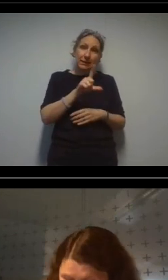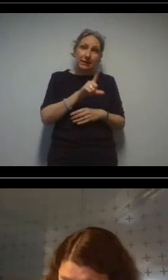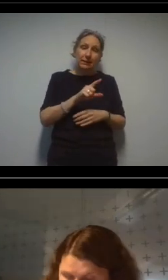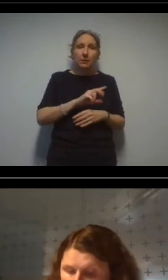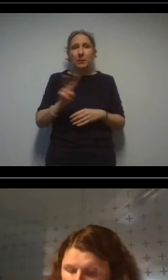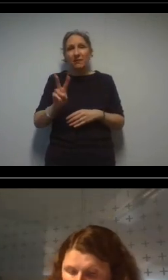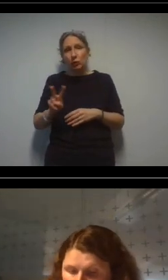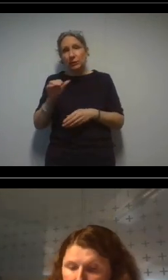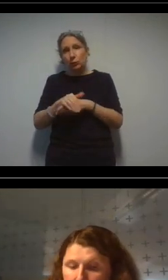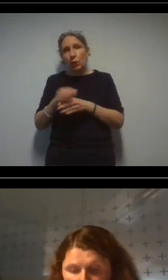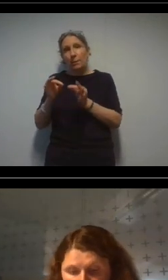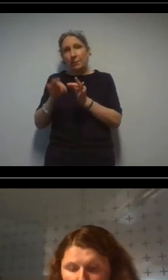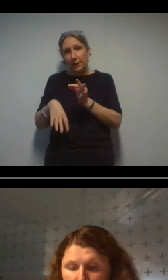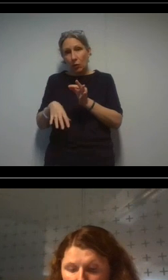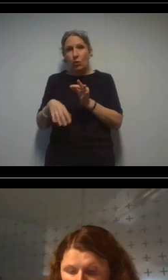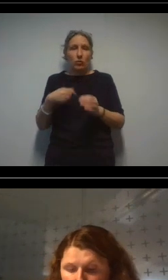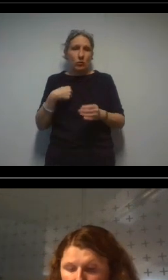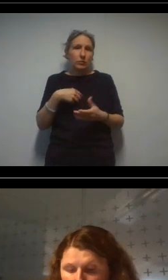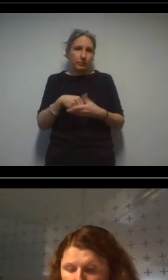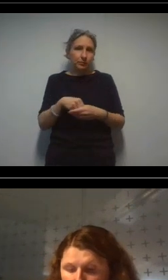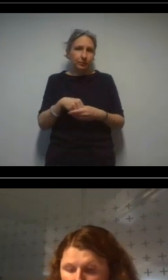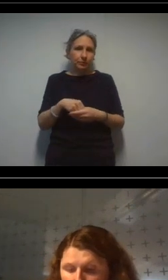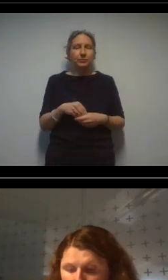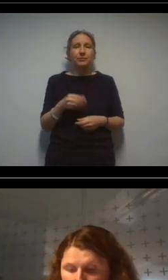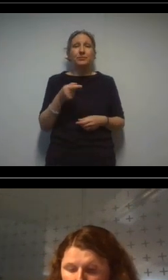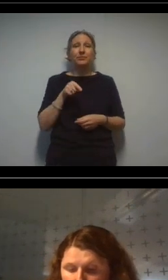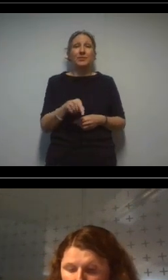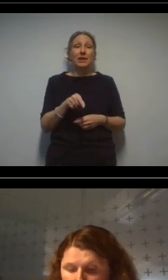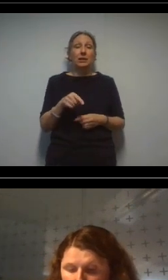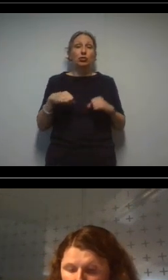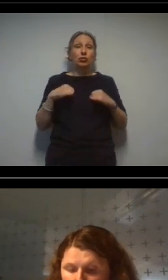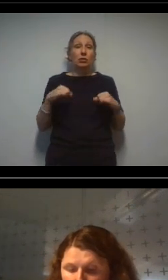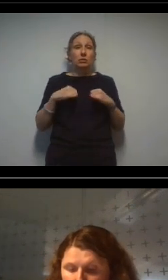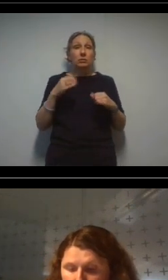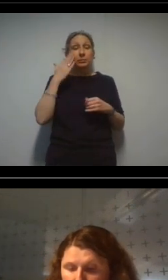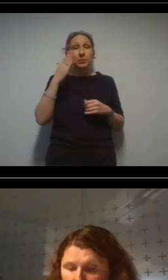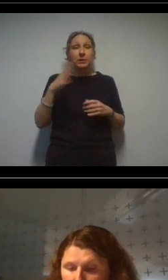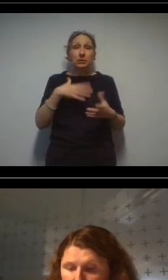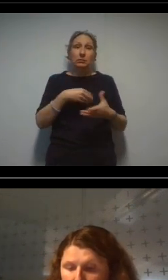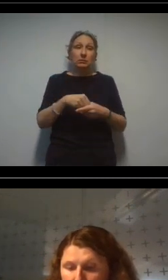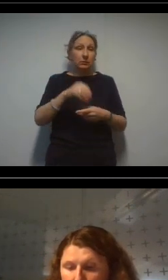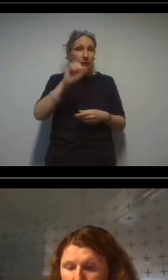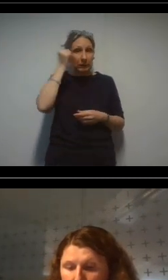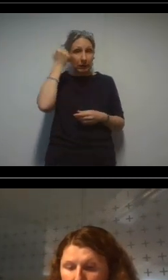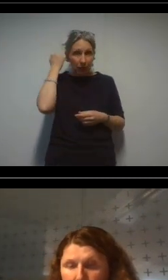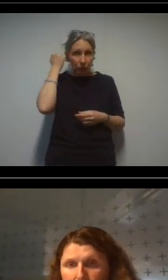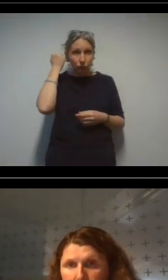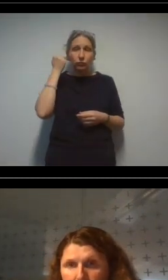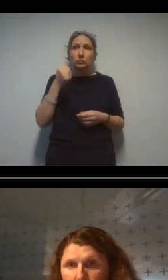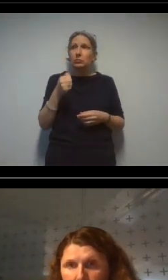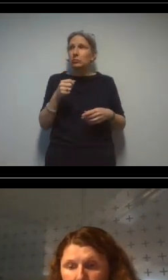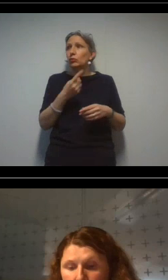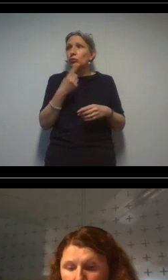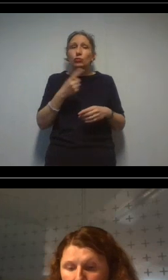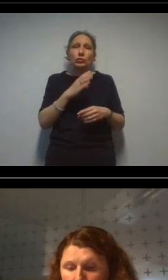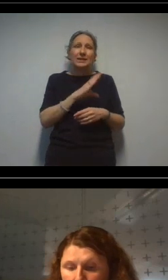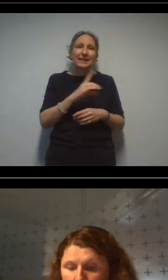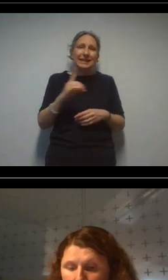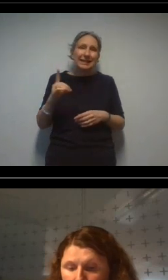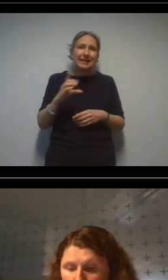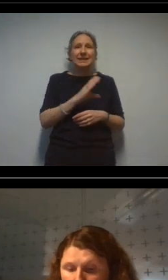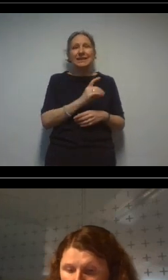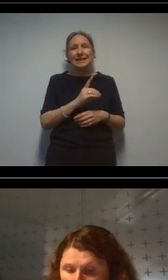vendredi soir. Ça, ce sont des jeunes qui, lorsqu'ils vont aller en stage, comme toute période alternance et CDD, CDI ou